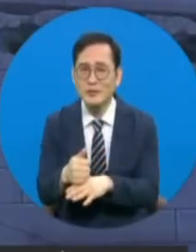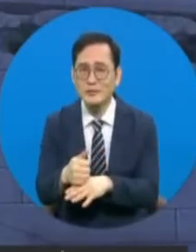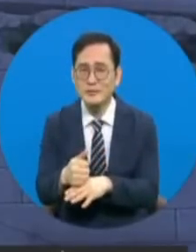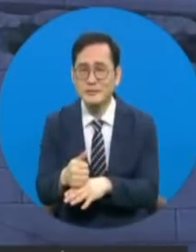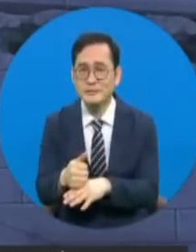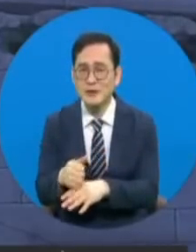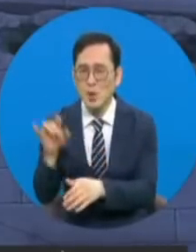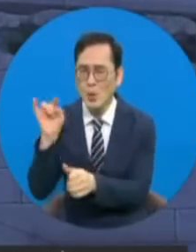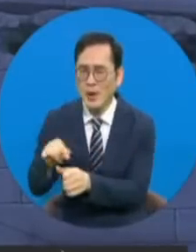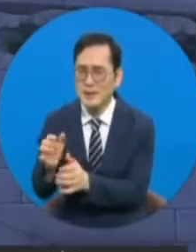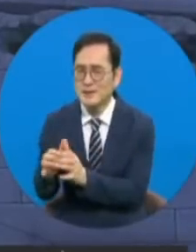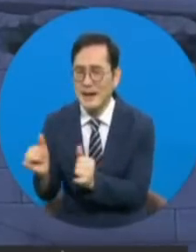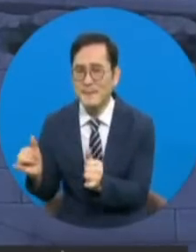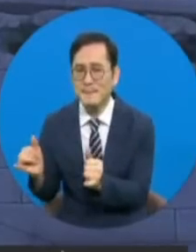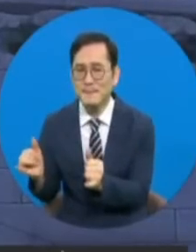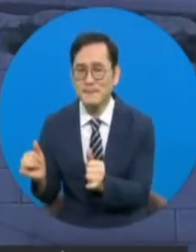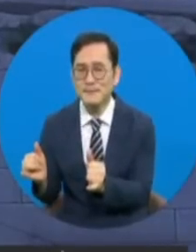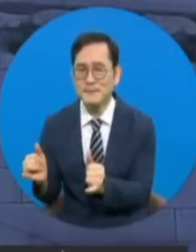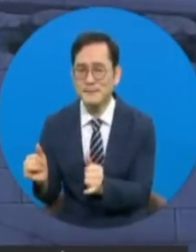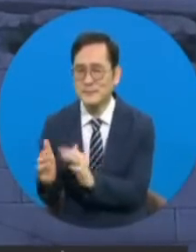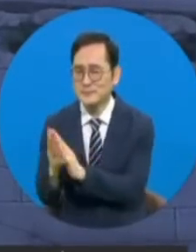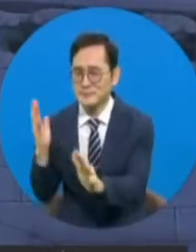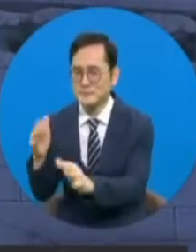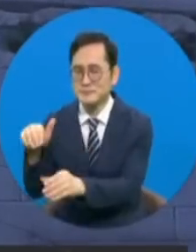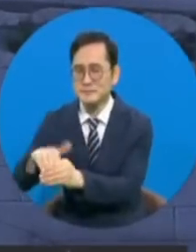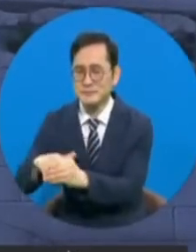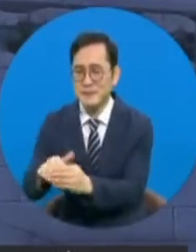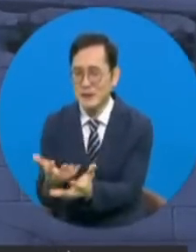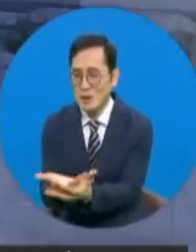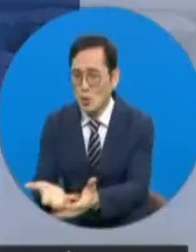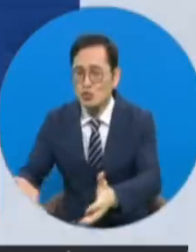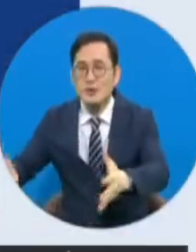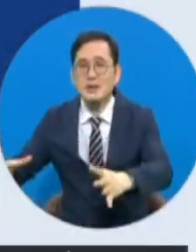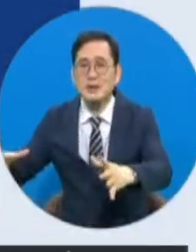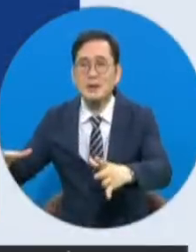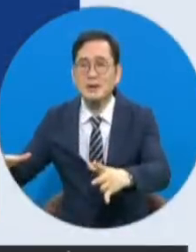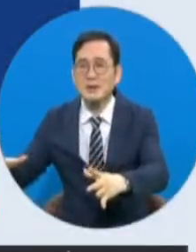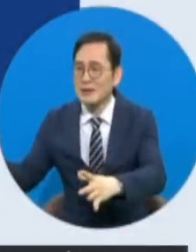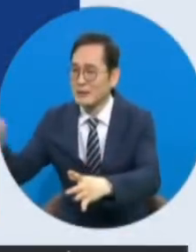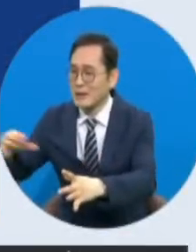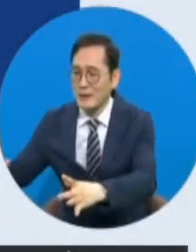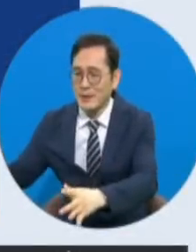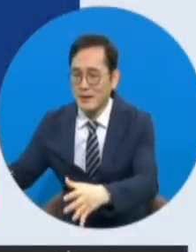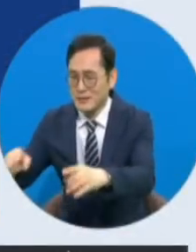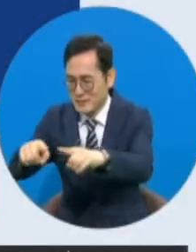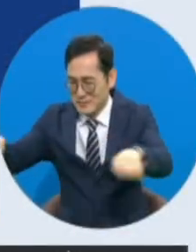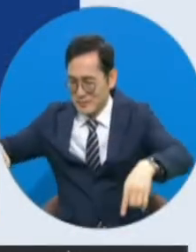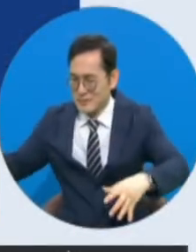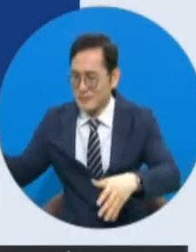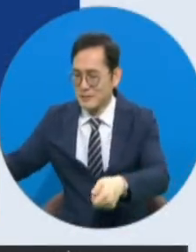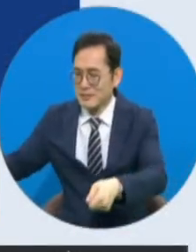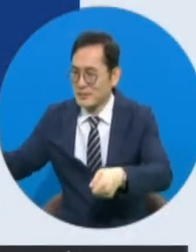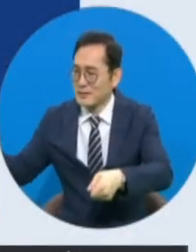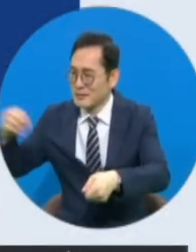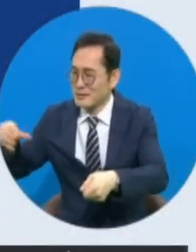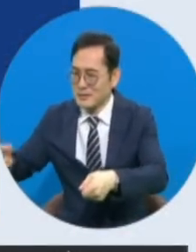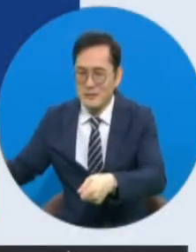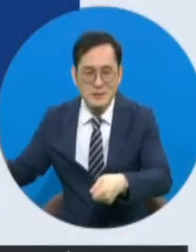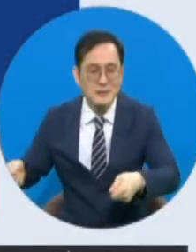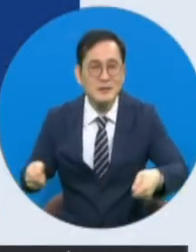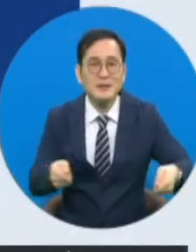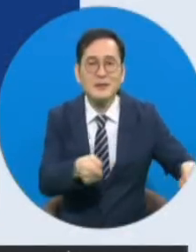봉투에 담았던 일도 있었습니다 그때도 감사를 거부했습니다 지난해 3월 대선 사전투표 당시